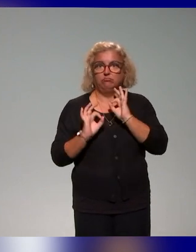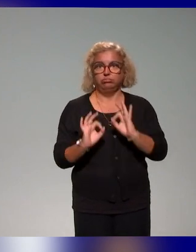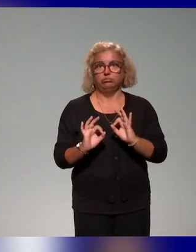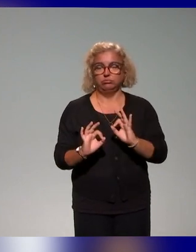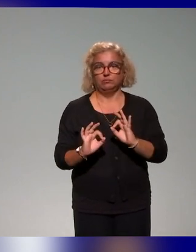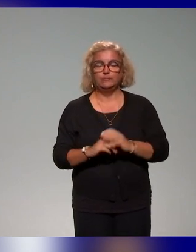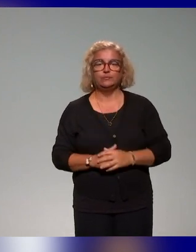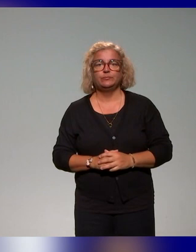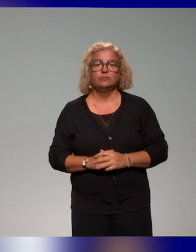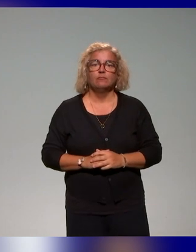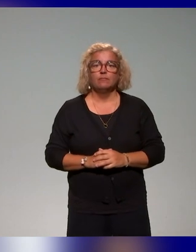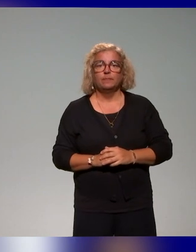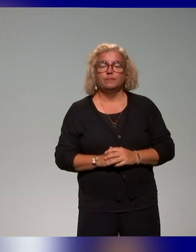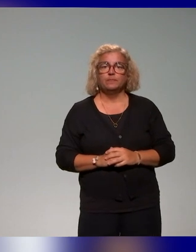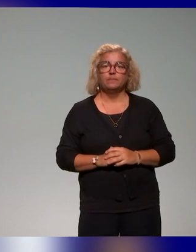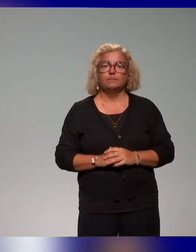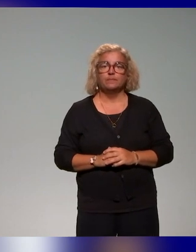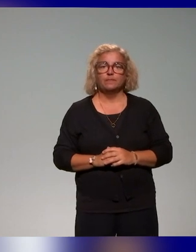très modulable.